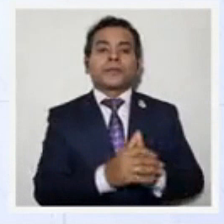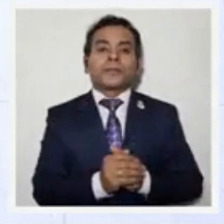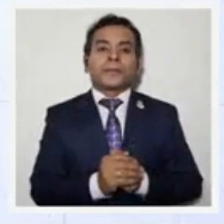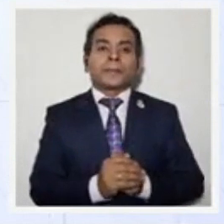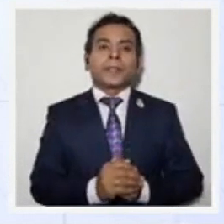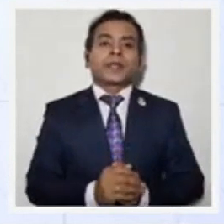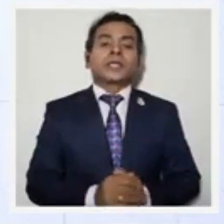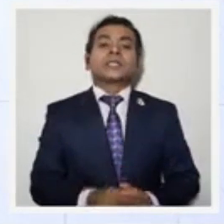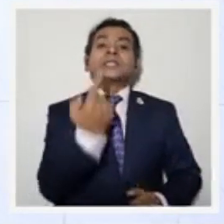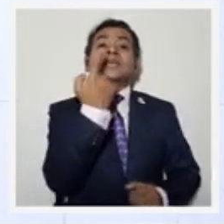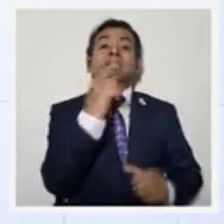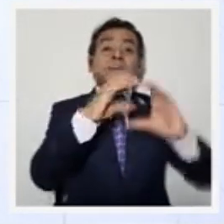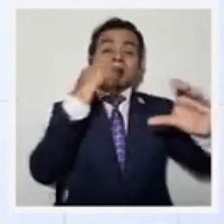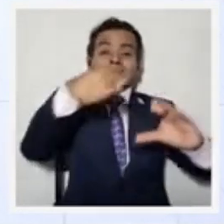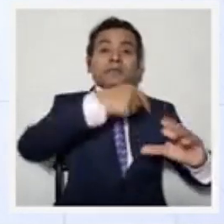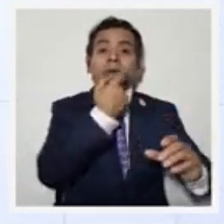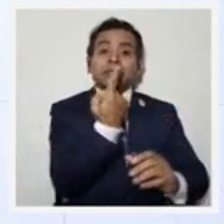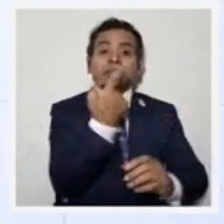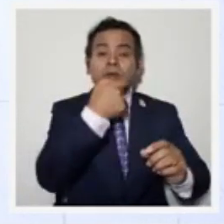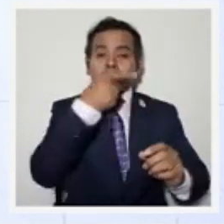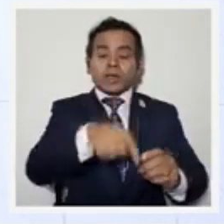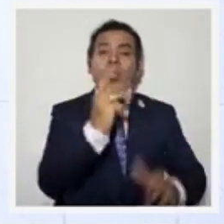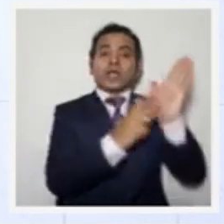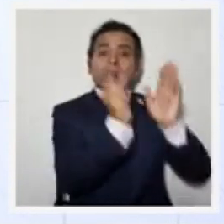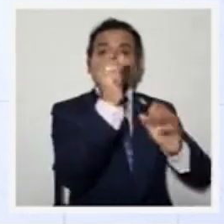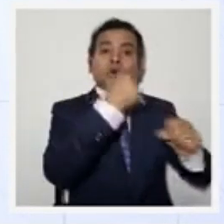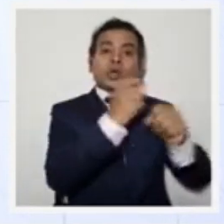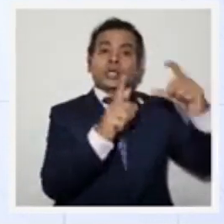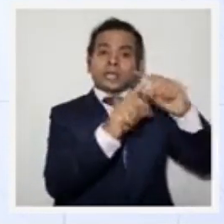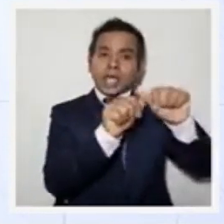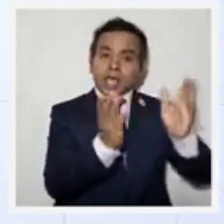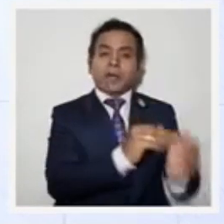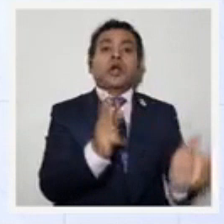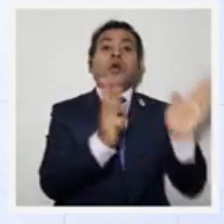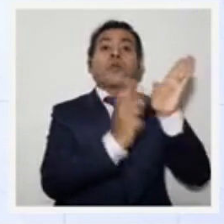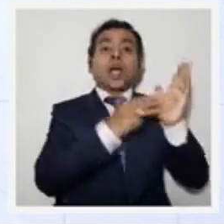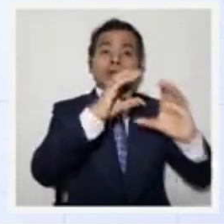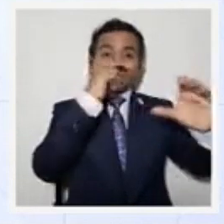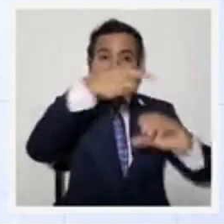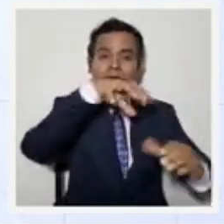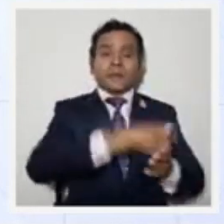নাম বলবো যেগুলো থেকে সর্বাধিক থেকে সর্বনিম্ন, প্রথম 10টি রাজারবাগ, কাকরাইল,